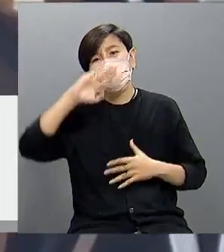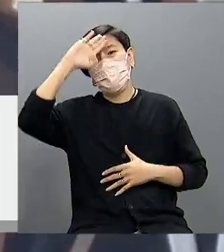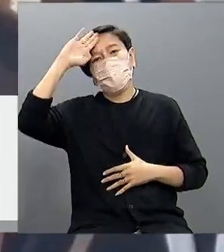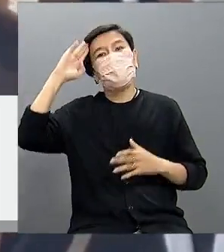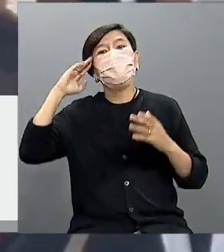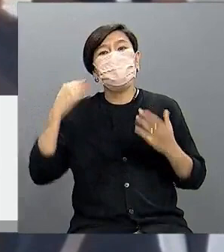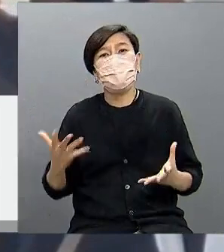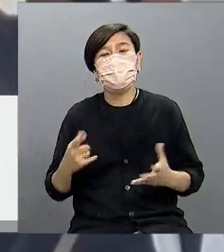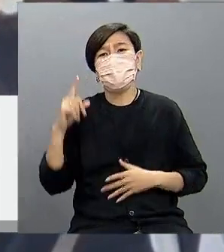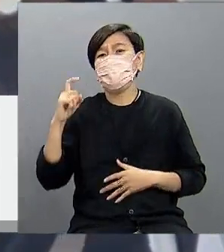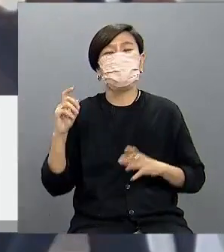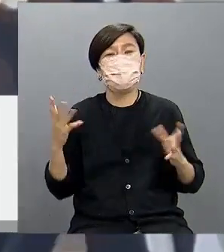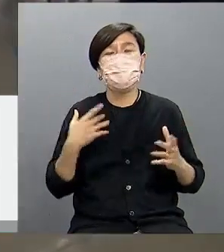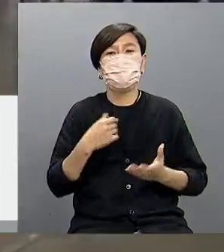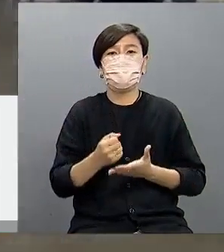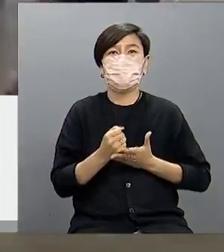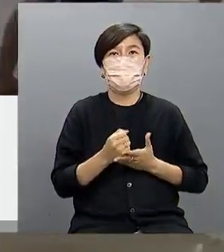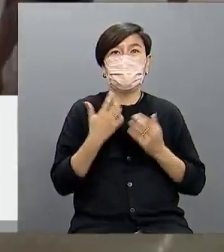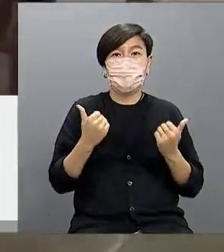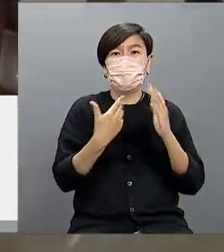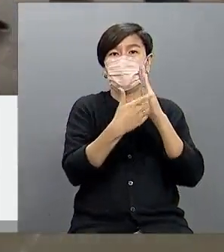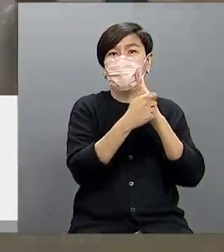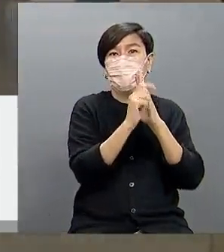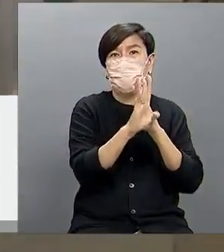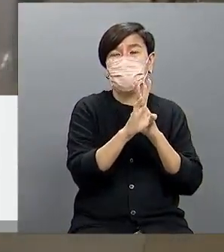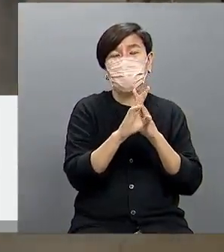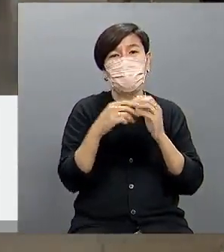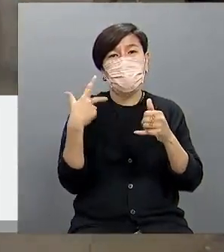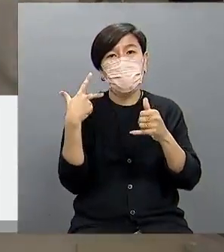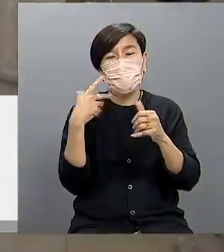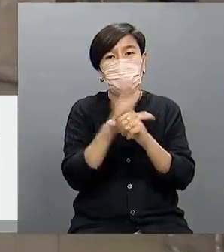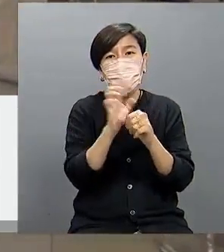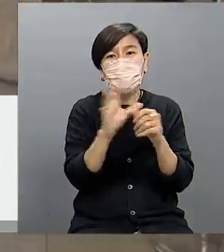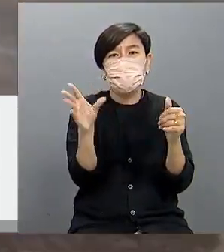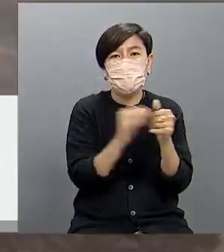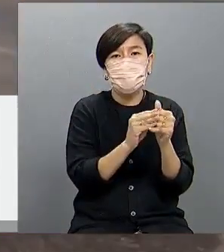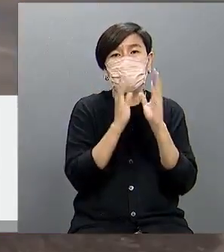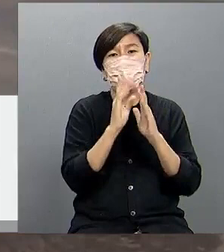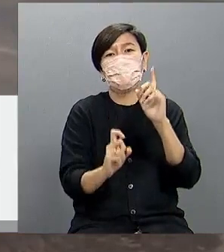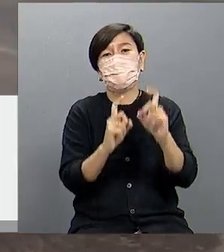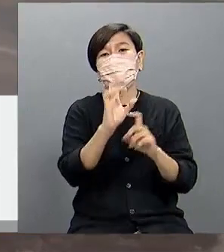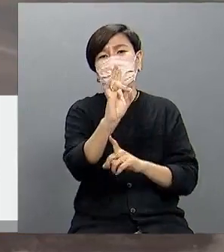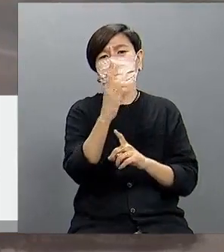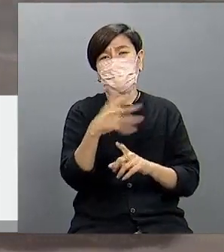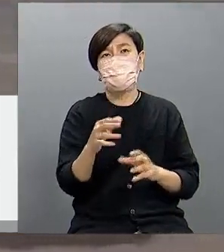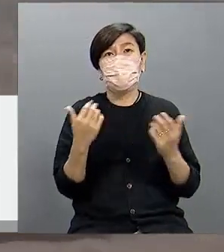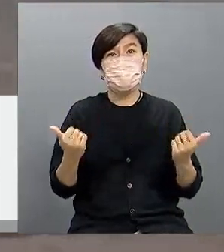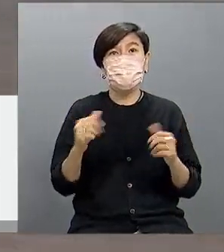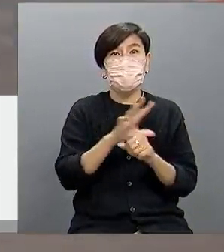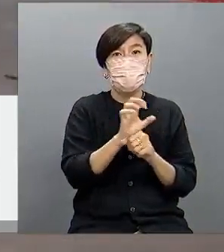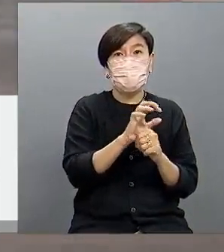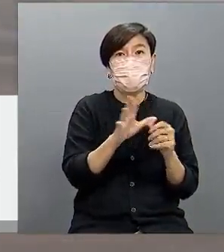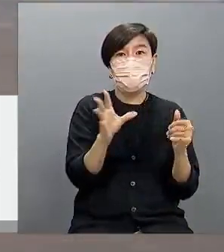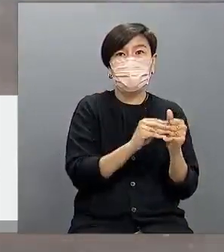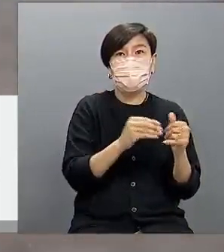มีผู้สูงอายุติดโควิด -19 เสียชีวิตไปแล้ว7คนด้วยกันสำหรับยอดการติดโควิด -19 ของคลัสเตอร์ร้านอาหารกึ่งผับ